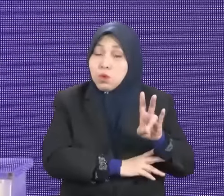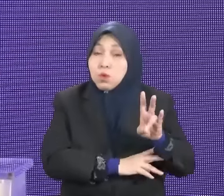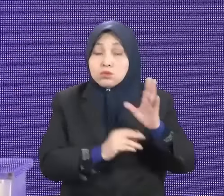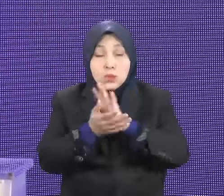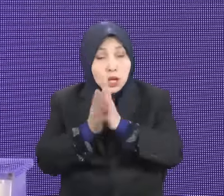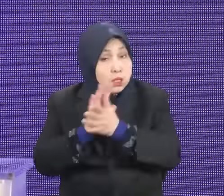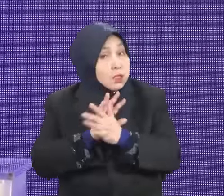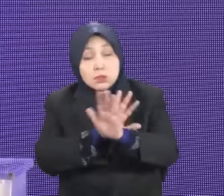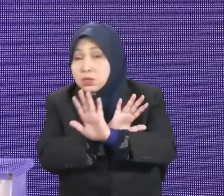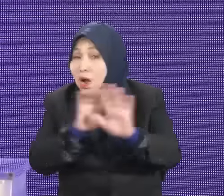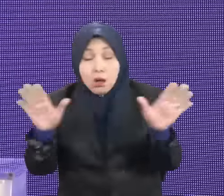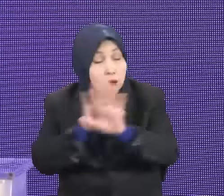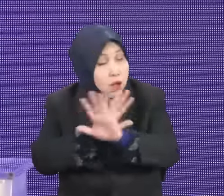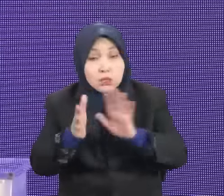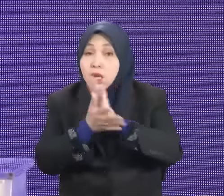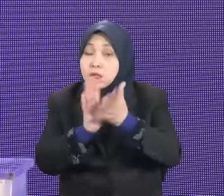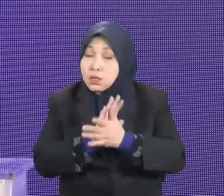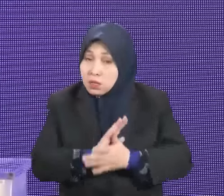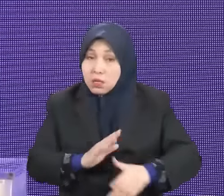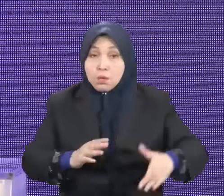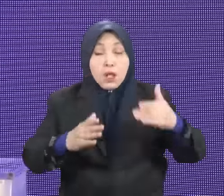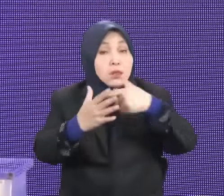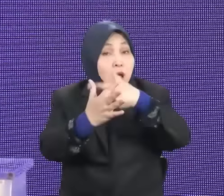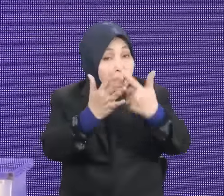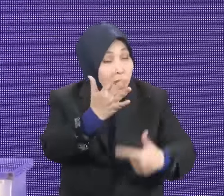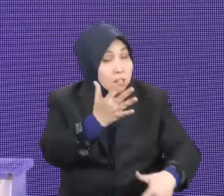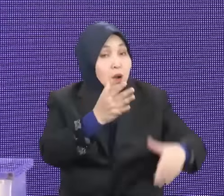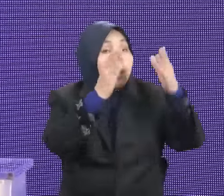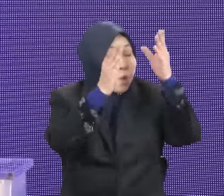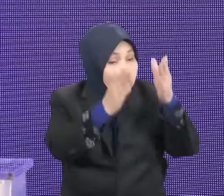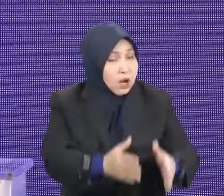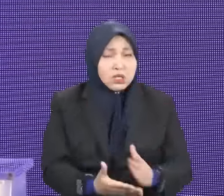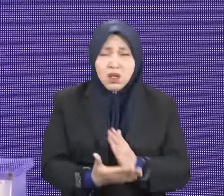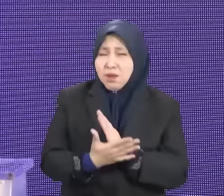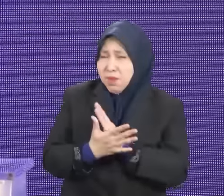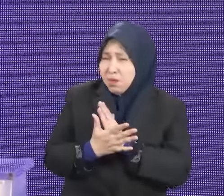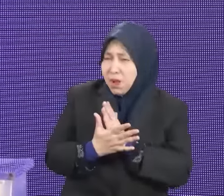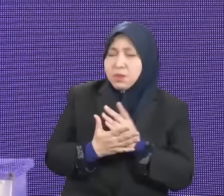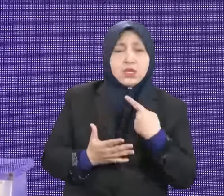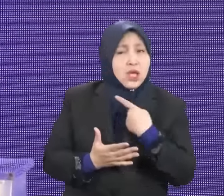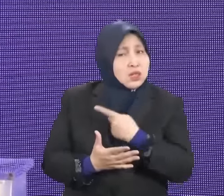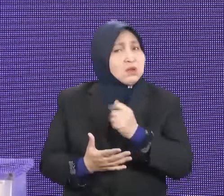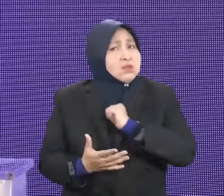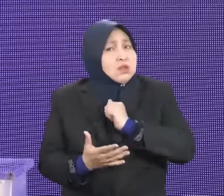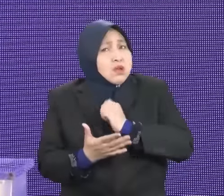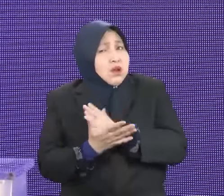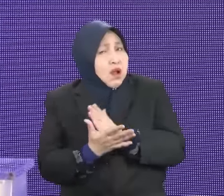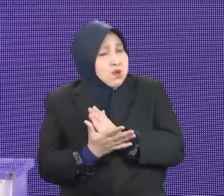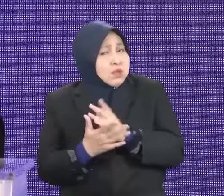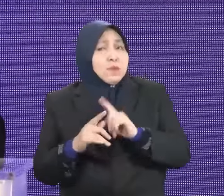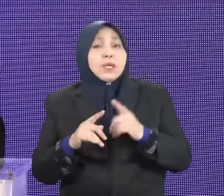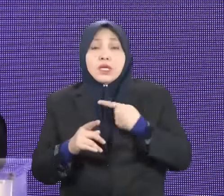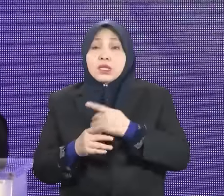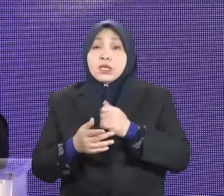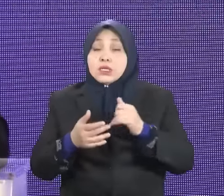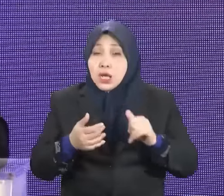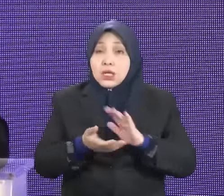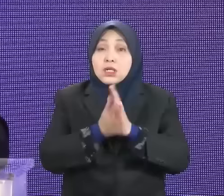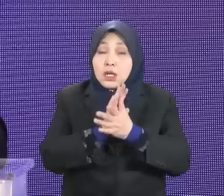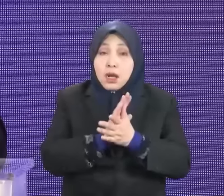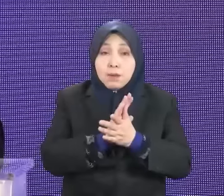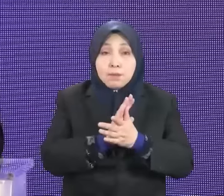janganlah kamu jadi di kalangan orang-orang yang yang ragu satu kita yang ragu tapi kita ini menjadi perahu